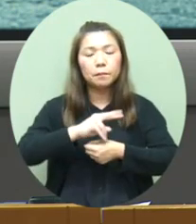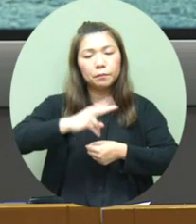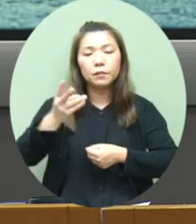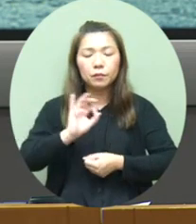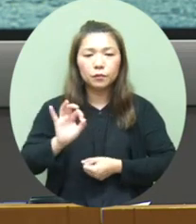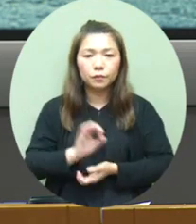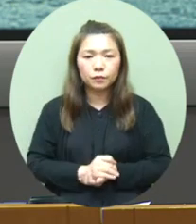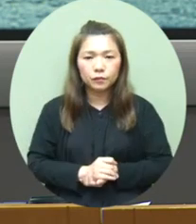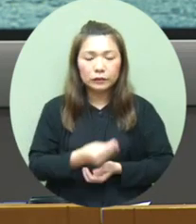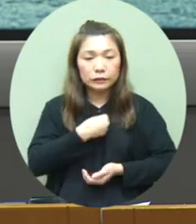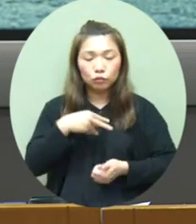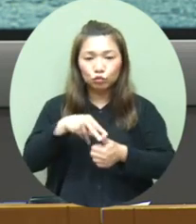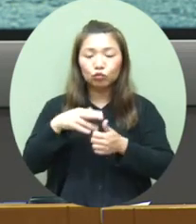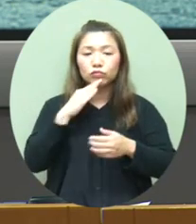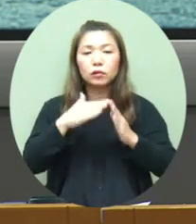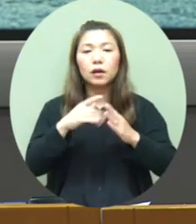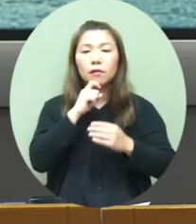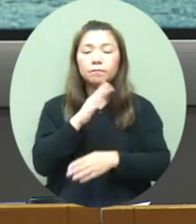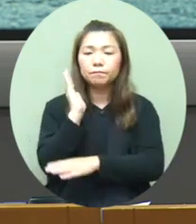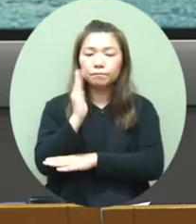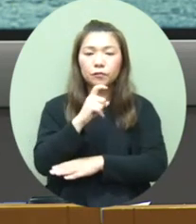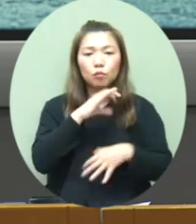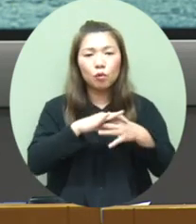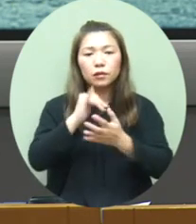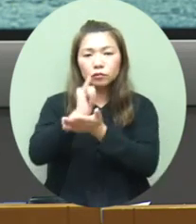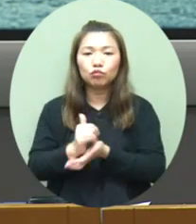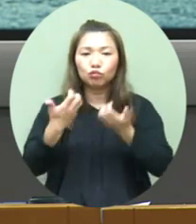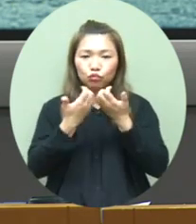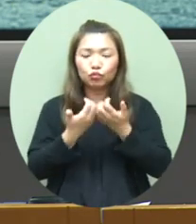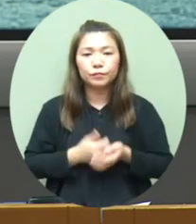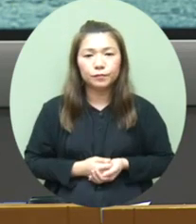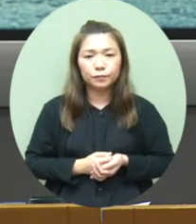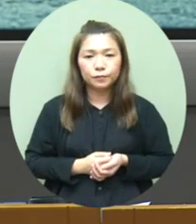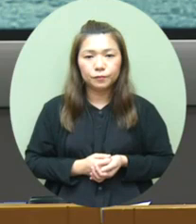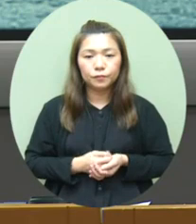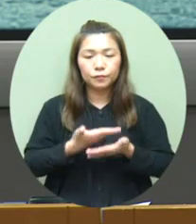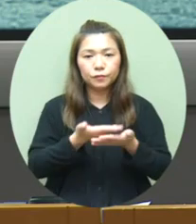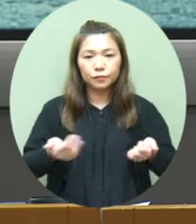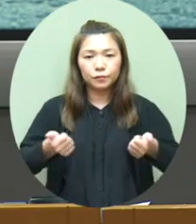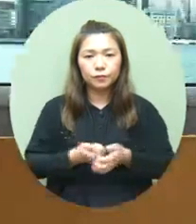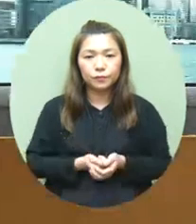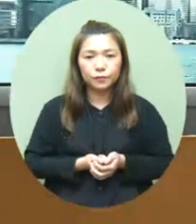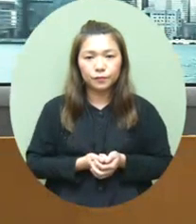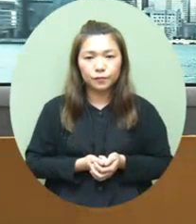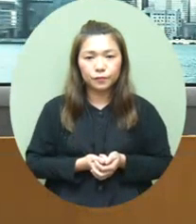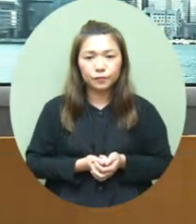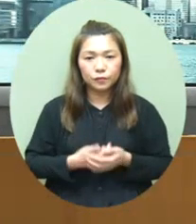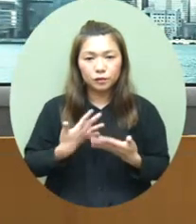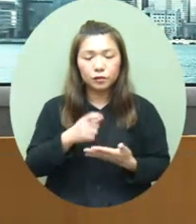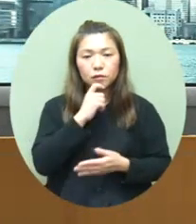嘅。或者請醫管局嘅同事講下嗰啲入院數字。 好，大家好。咁現時咧